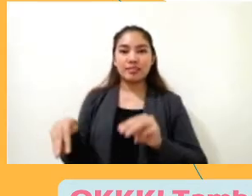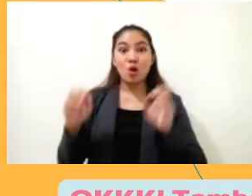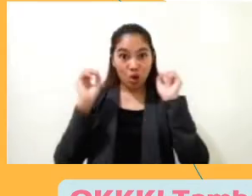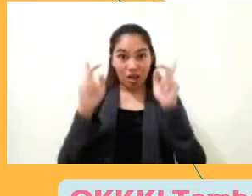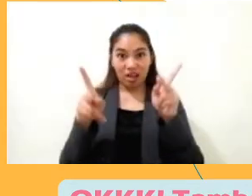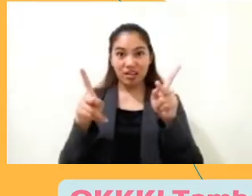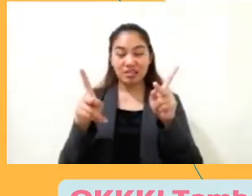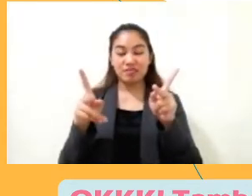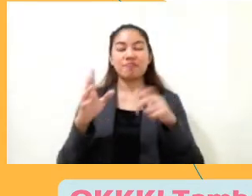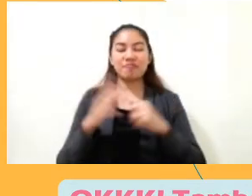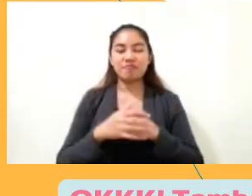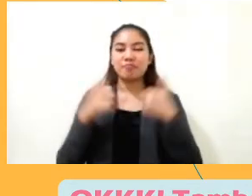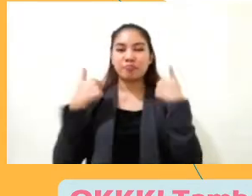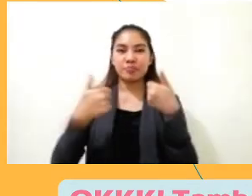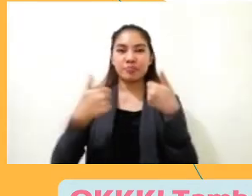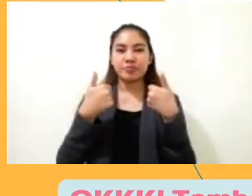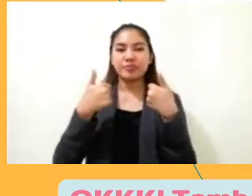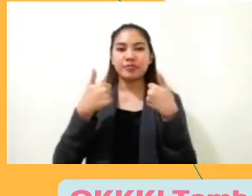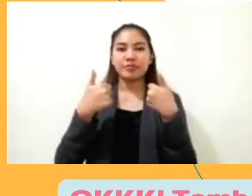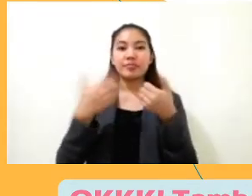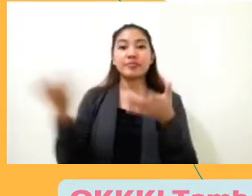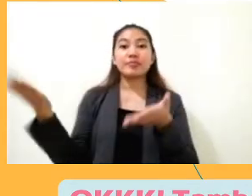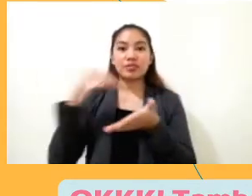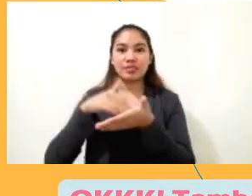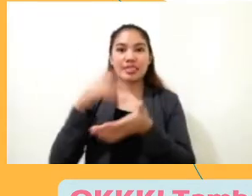yun? Isa pa.